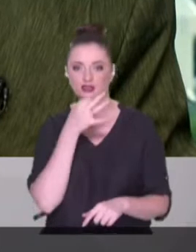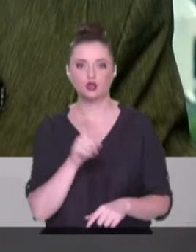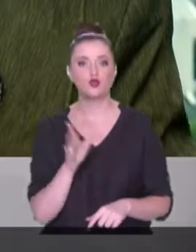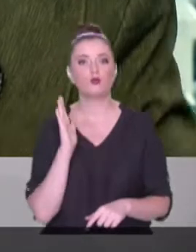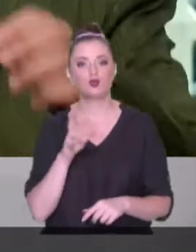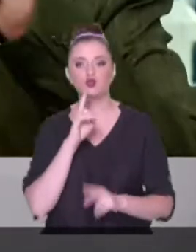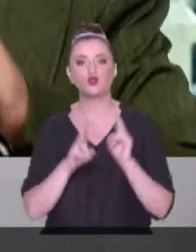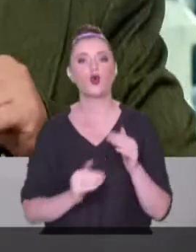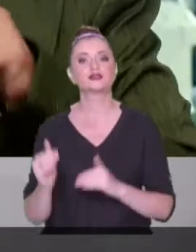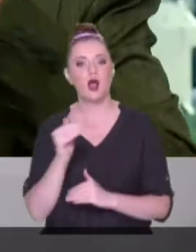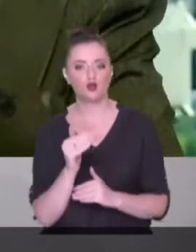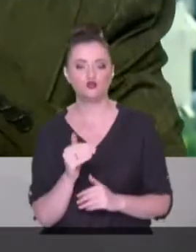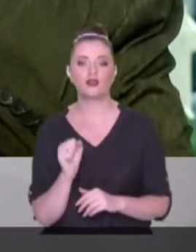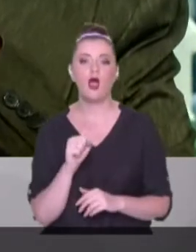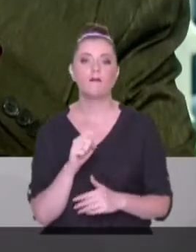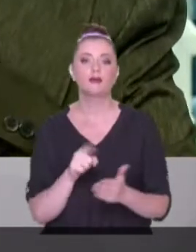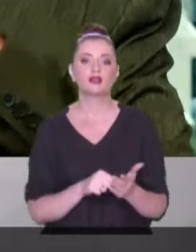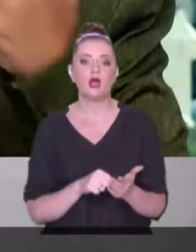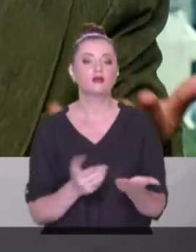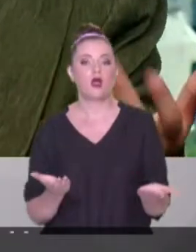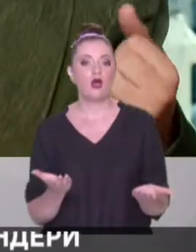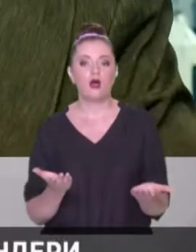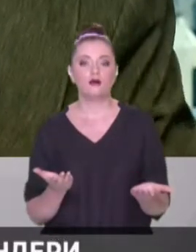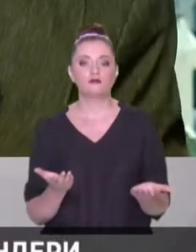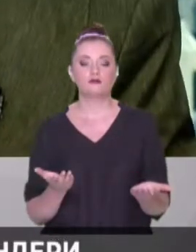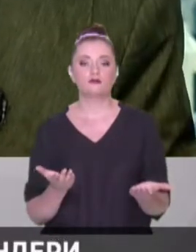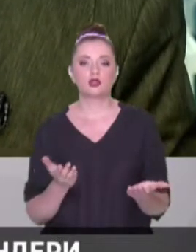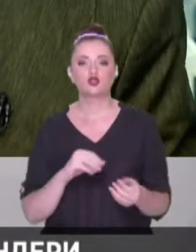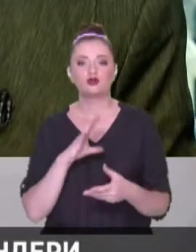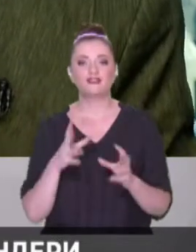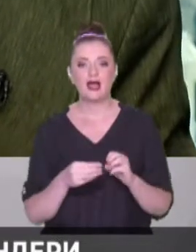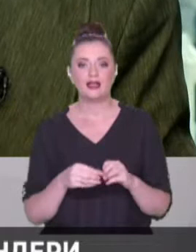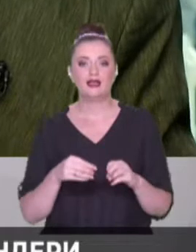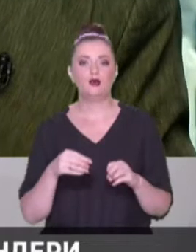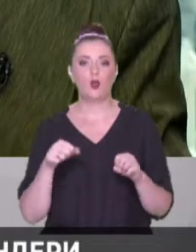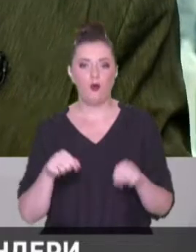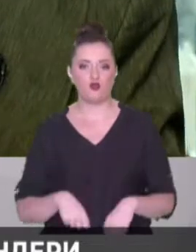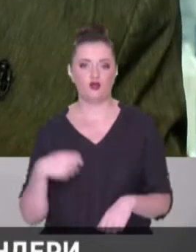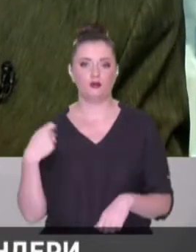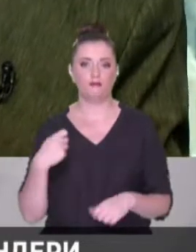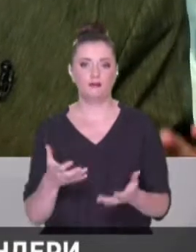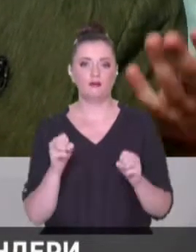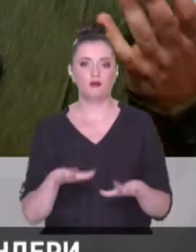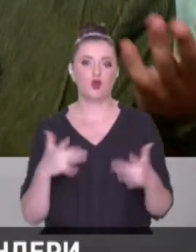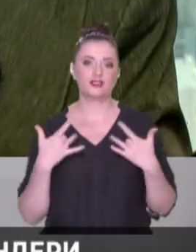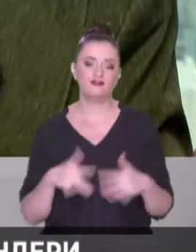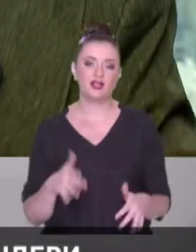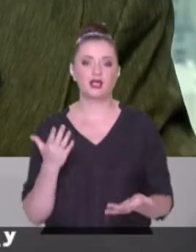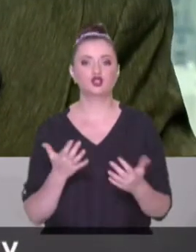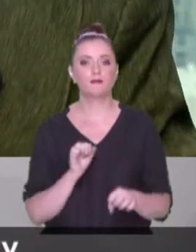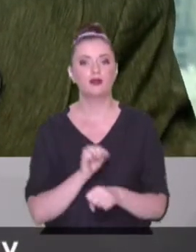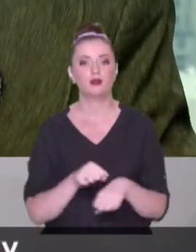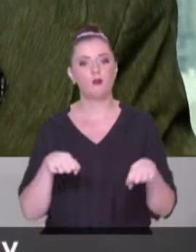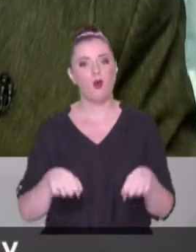будуть оскаржувати, але питання наступне ось про що. Чи взагалі уповноважений президент приймати рішення про звільнення чи